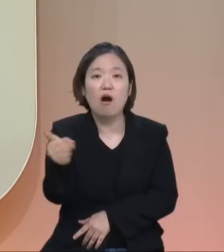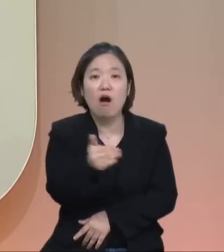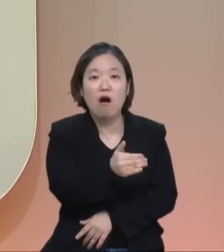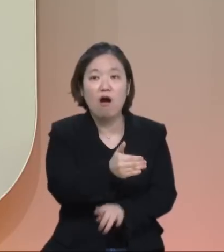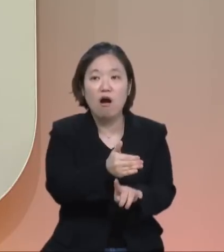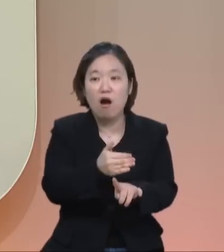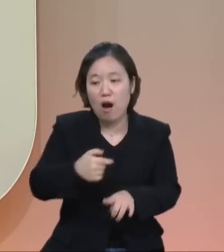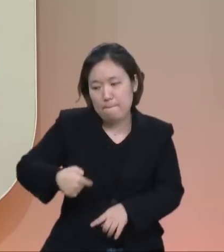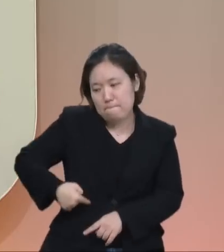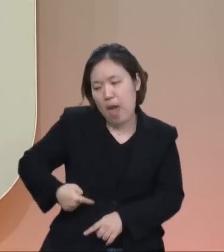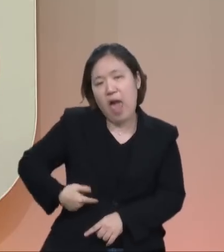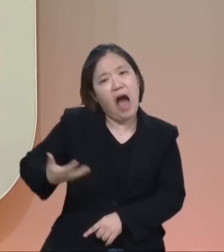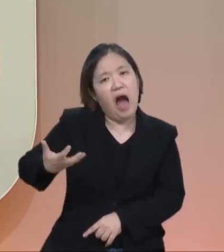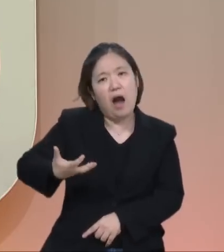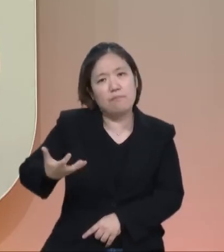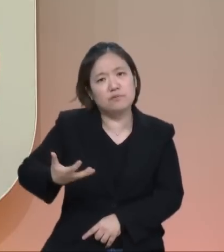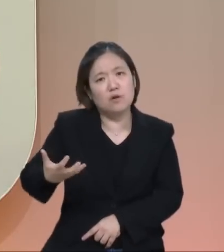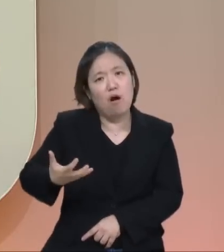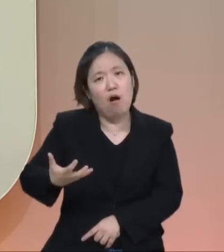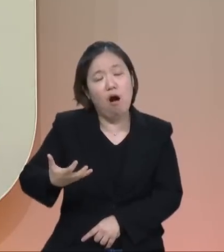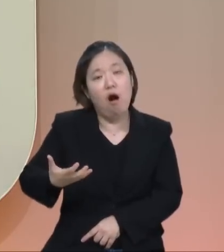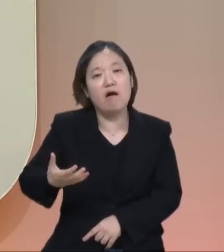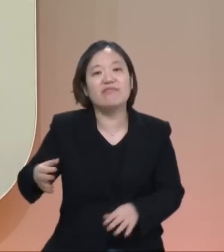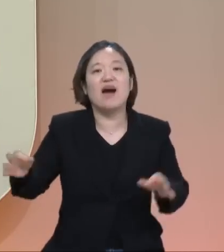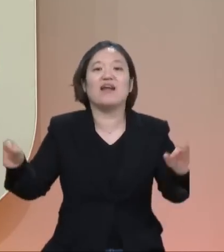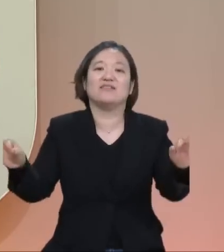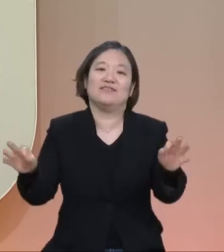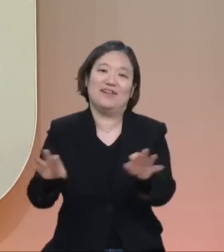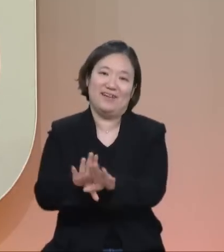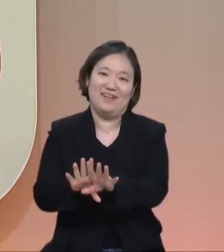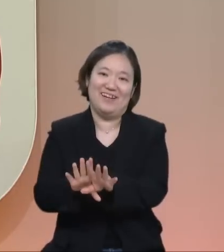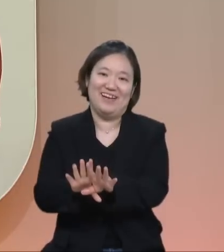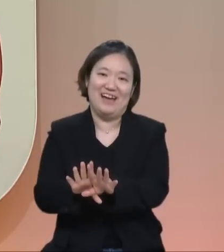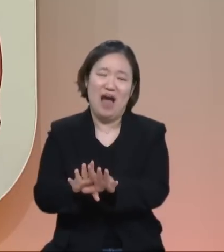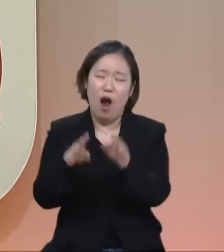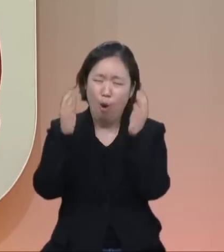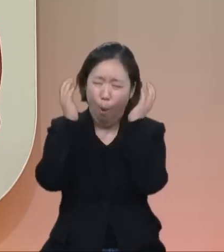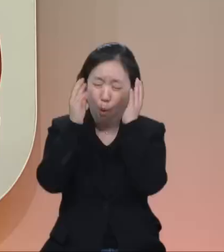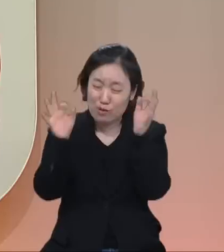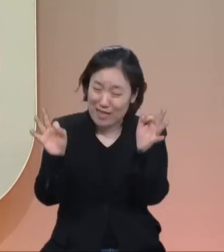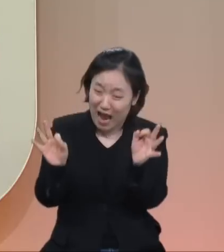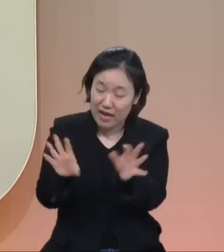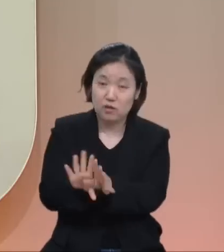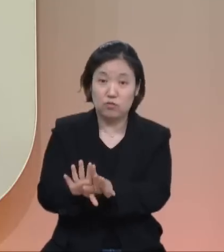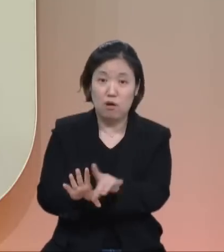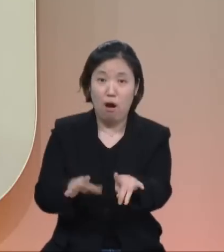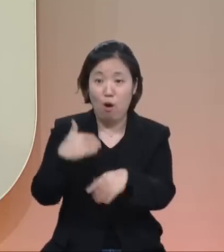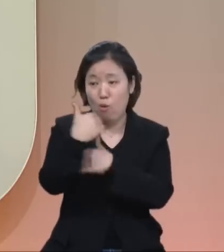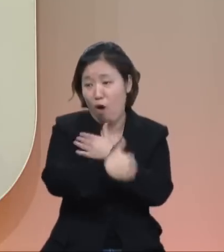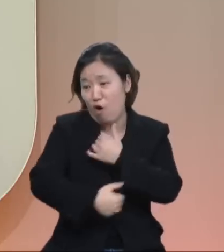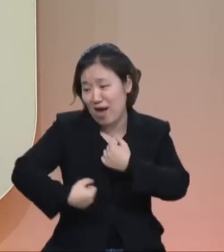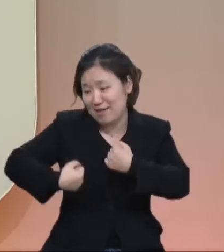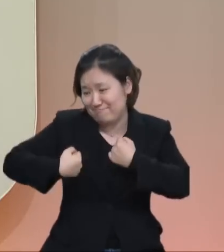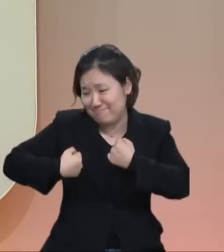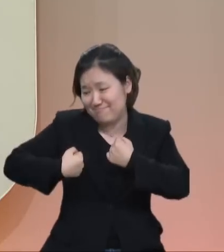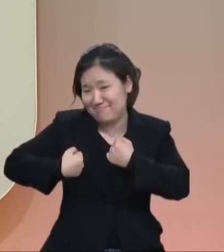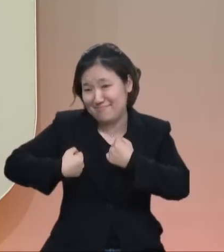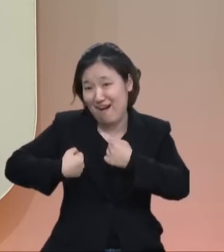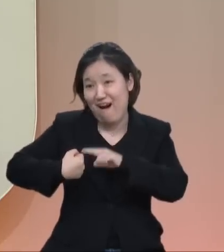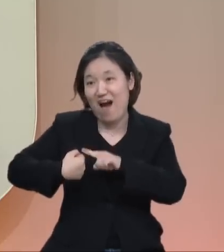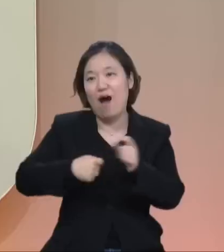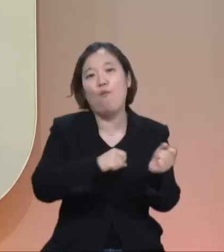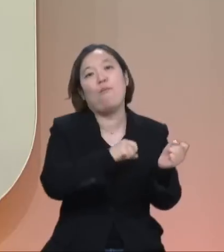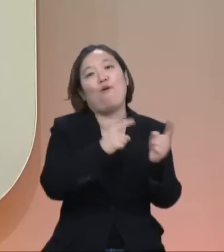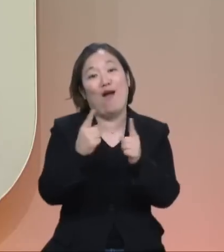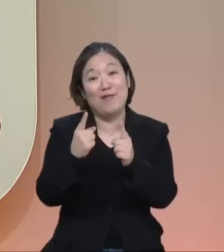속병으로 속병으로 더 이상 고통받지 않았고 그대로 건강을 완전히 회복하였다